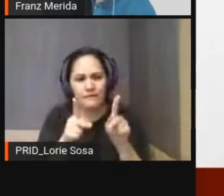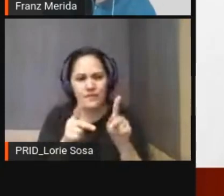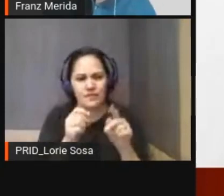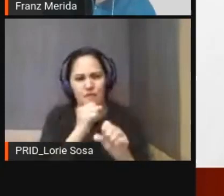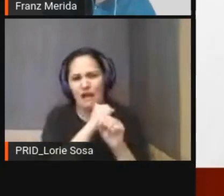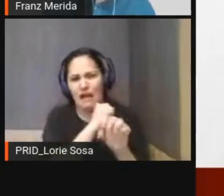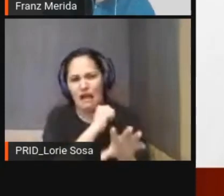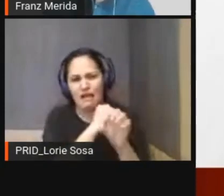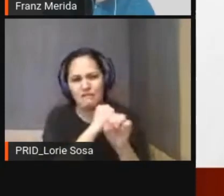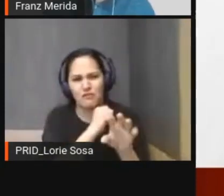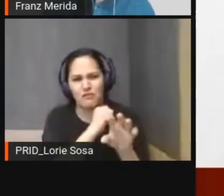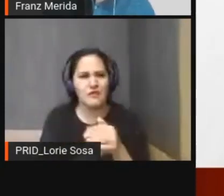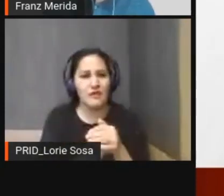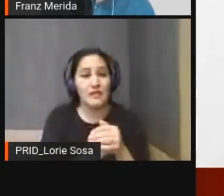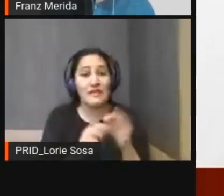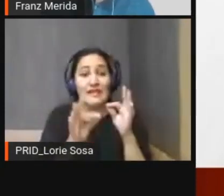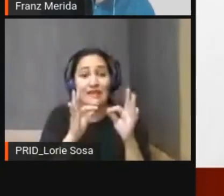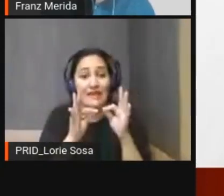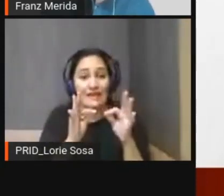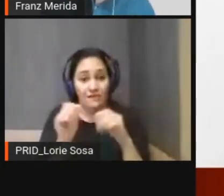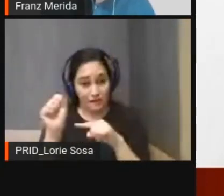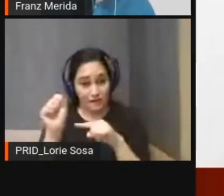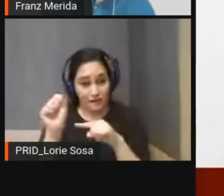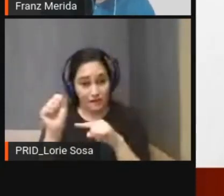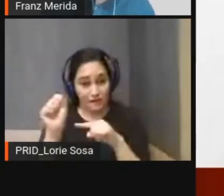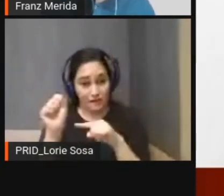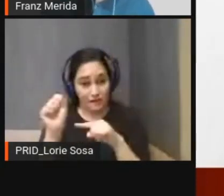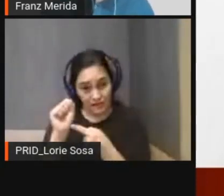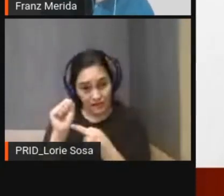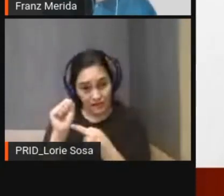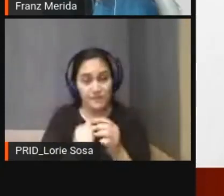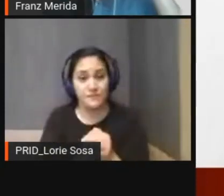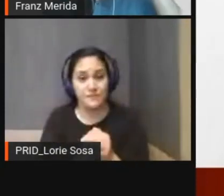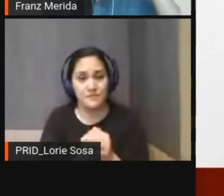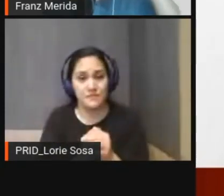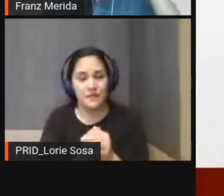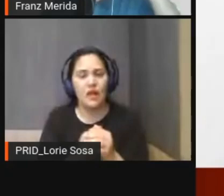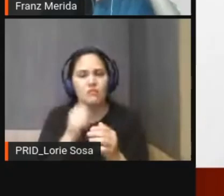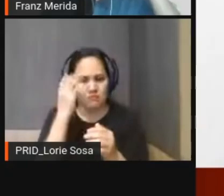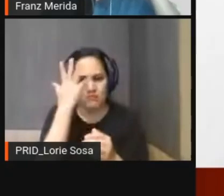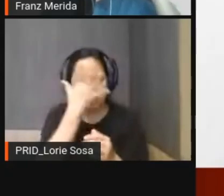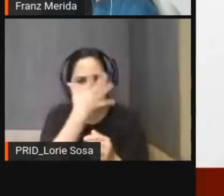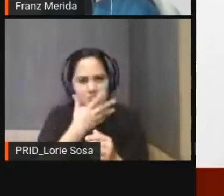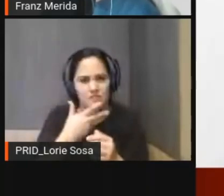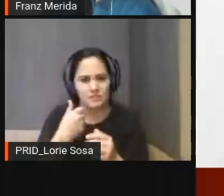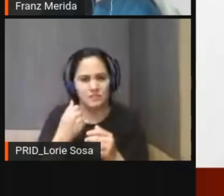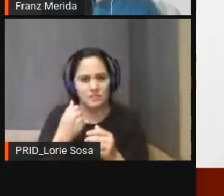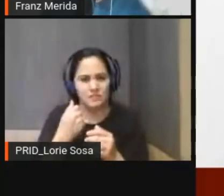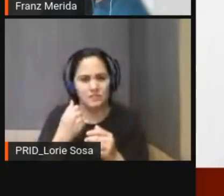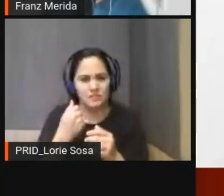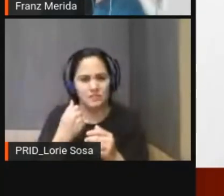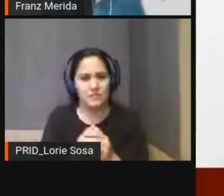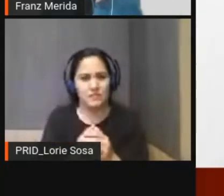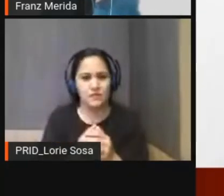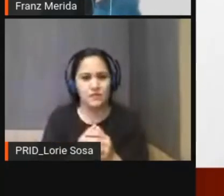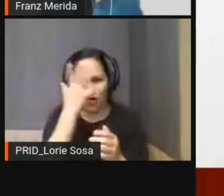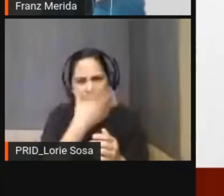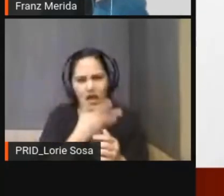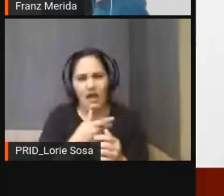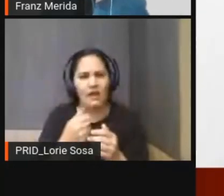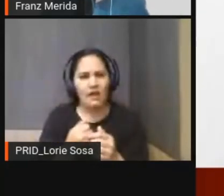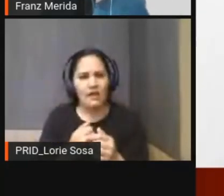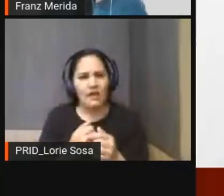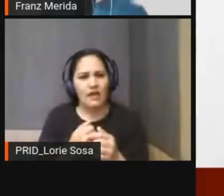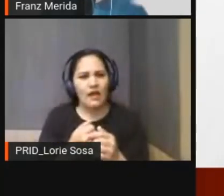nasimula na natin ito ay mas maganda, no? Ang kagandahan dito ay malayo-layo pa tayo